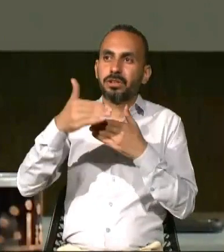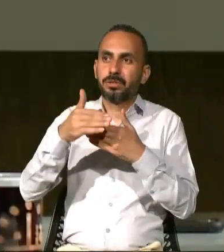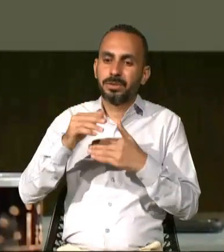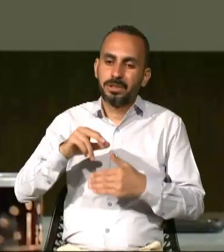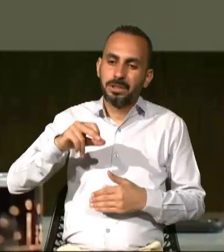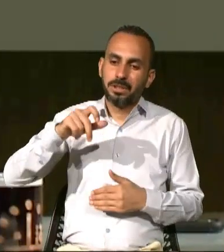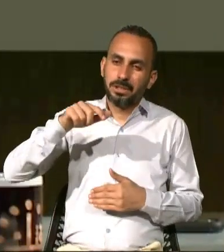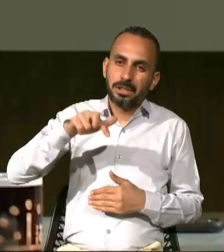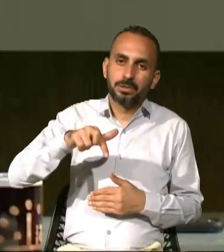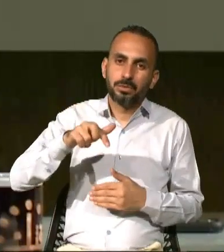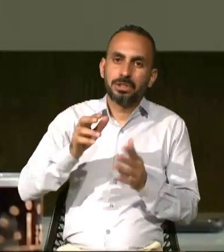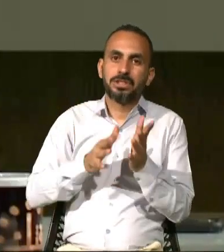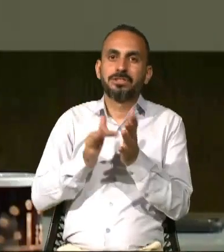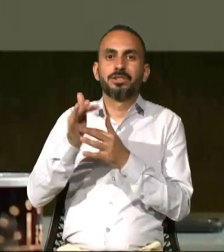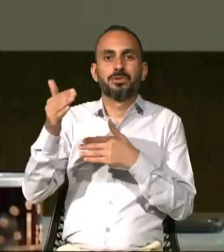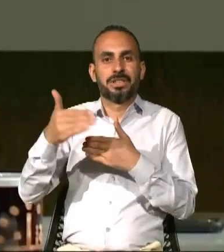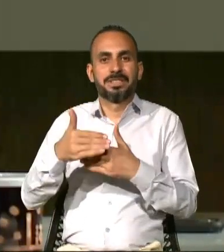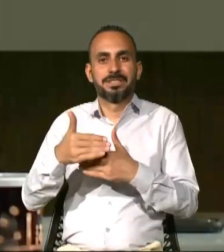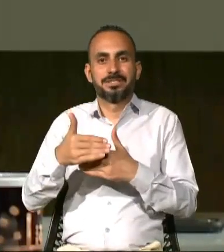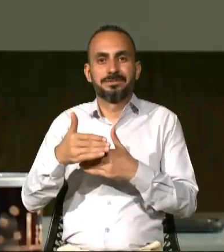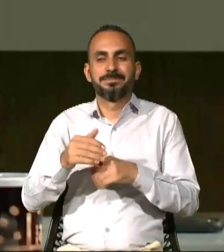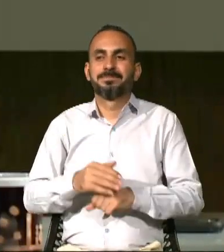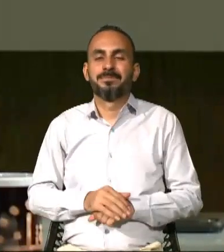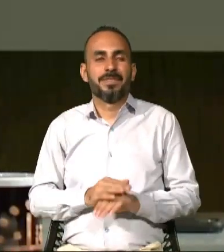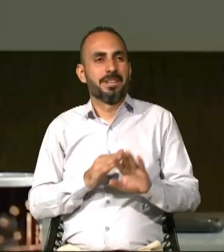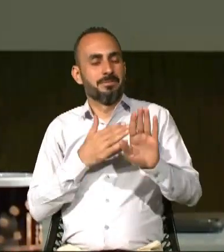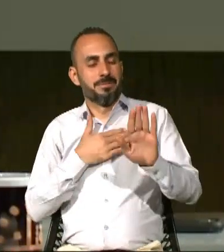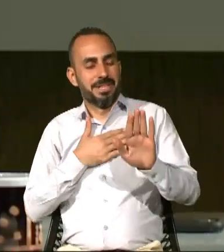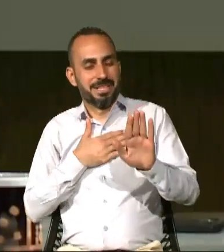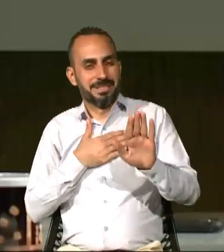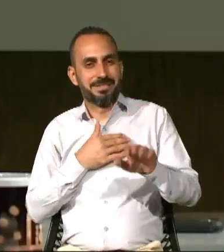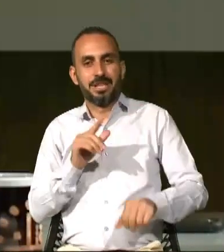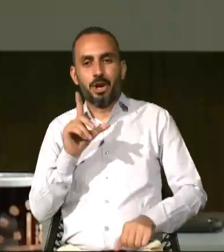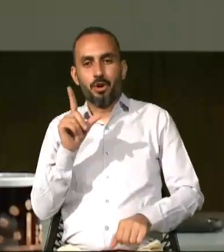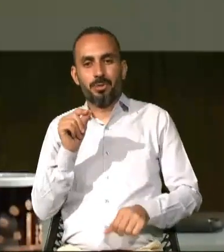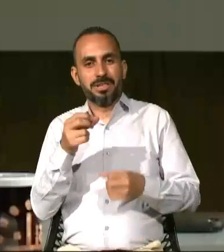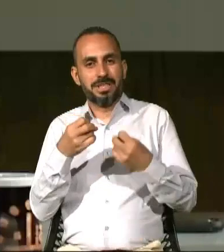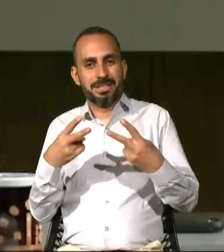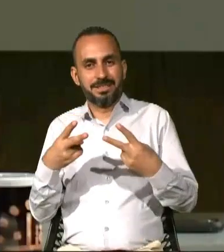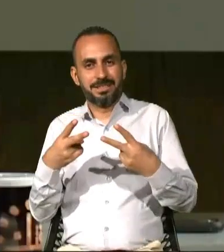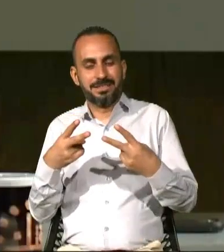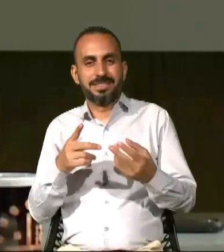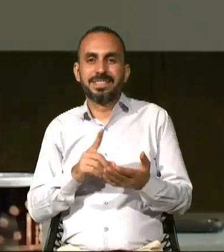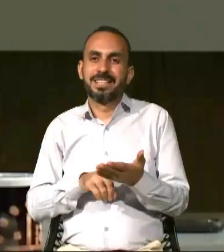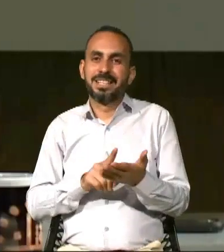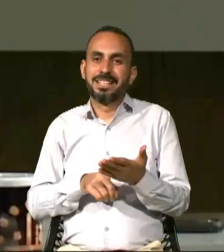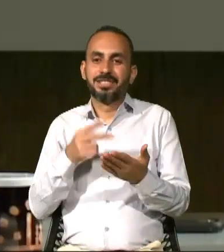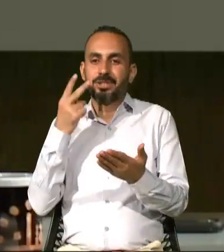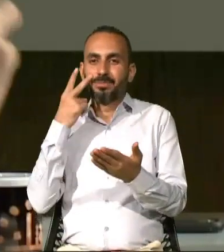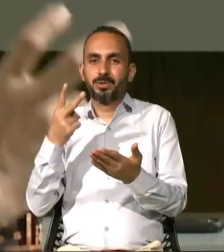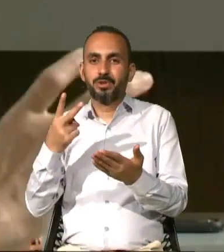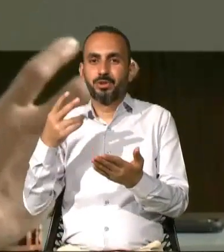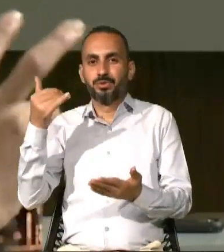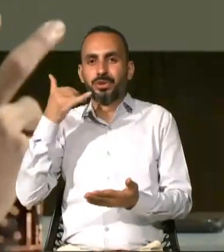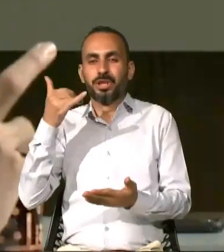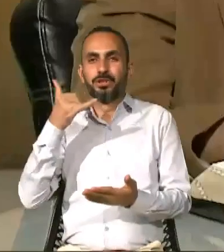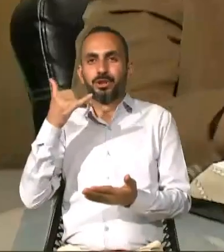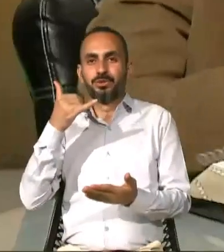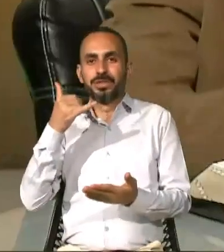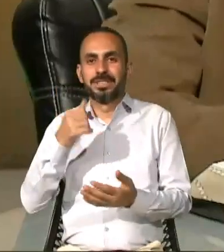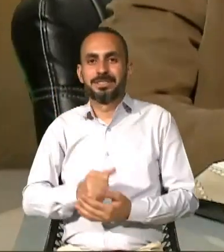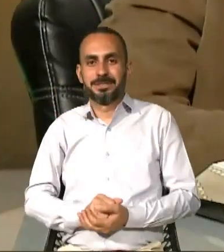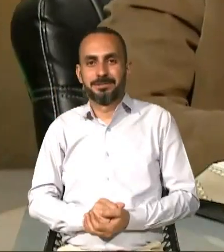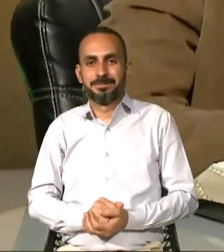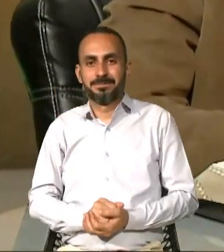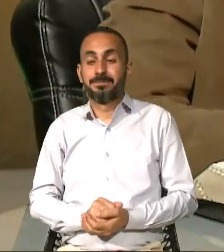والتليفونات بدأت تشتغل. جميل. وانت وصلتني ان لازم اخد التليفونات. طبعا. وان شاء الله في الموضوع. مش انا بس عايز اخواتي. أيوه. عايز اخواتي.